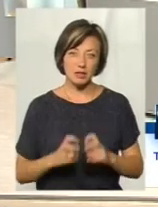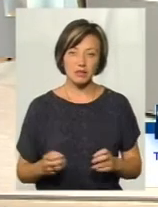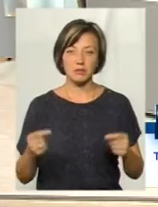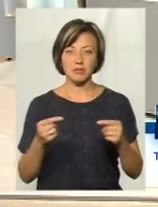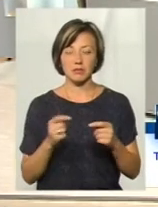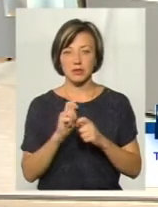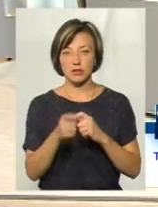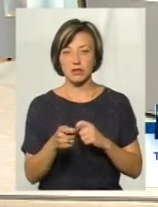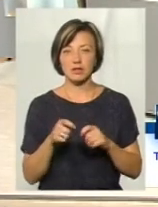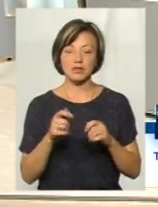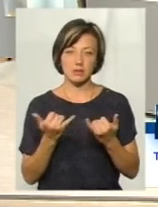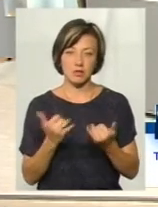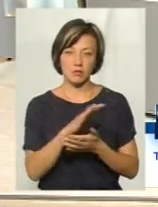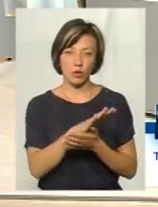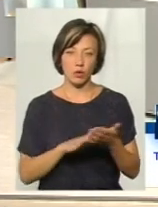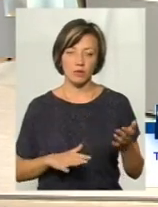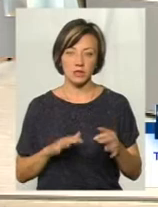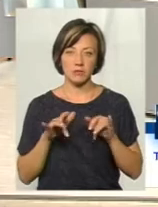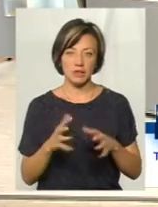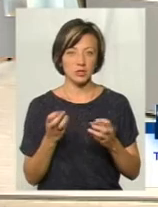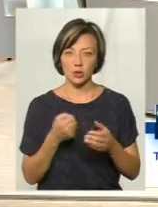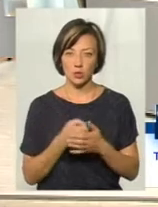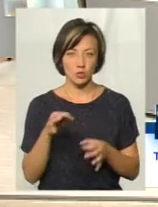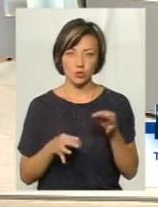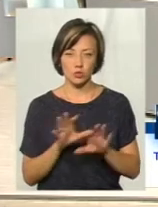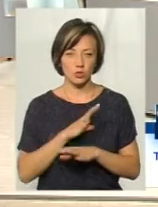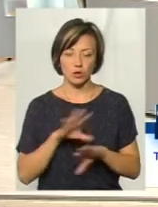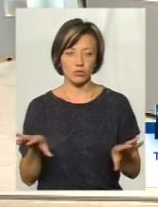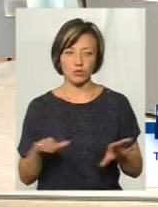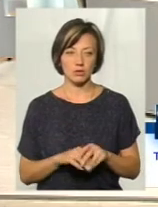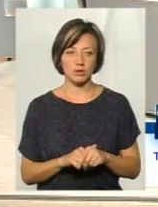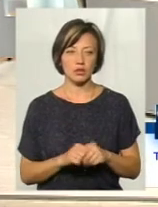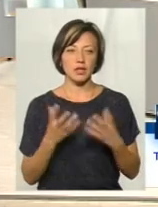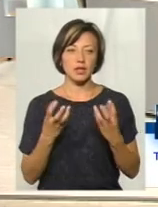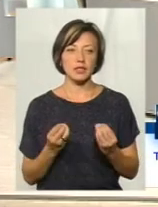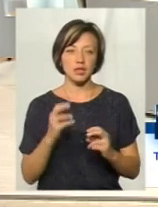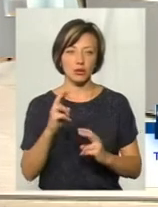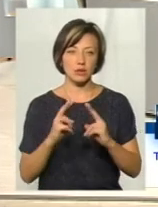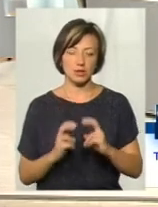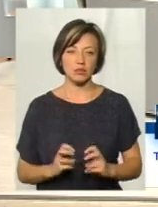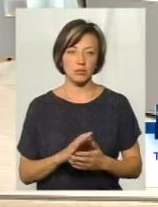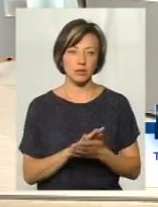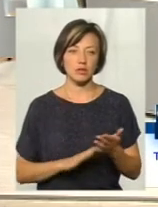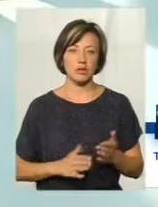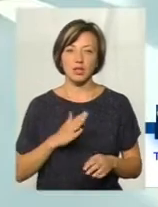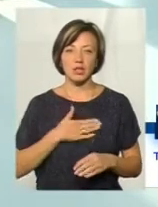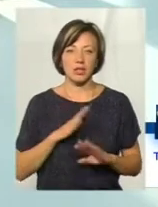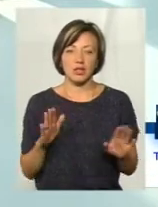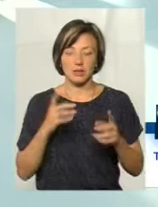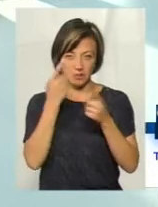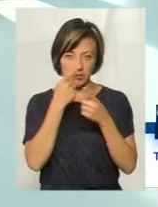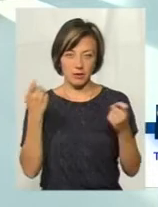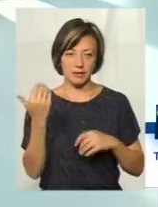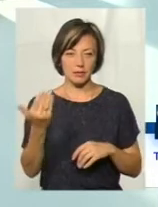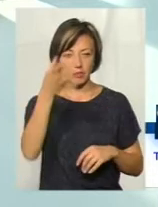справа в провадженні перебуває. А, тобто ще до суду навіть не дійшла, тобто ще розслідується, виходить, що так. Це вже не наша інформація, це